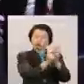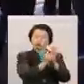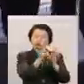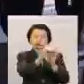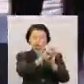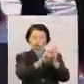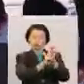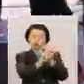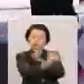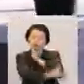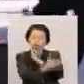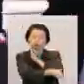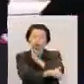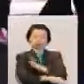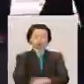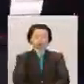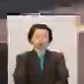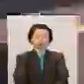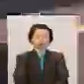negara.